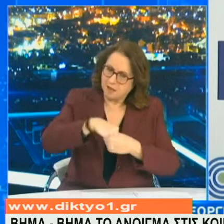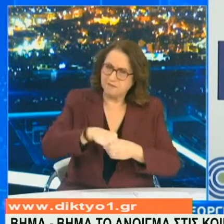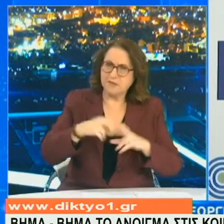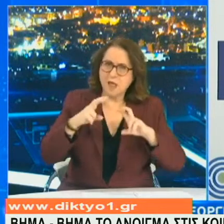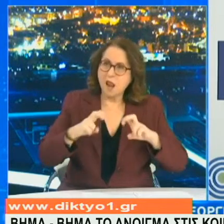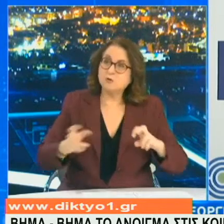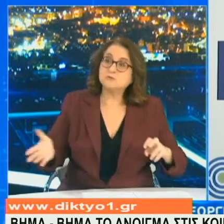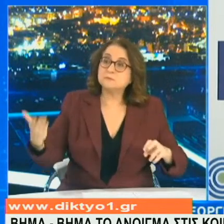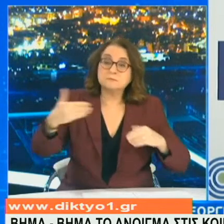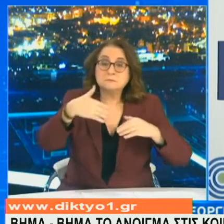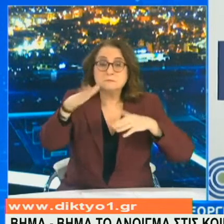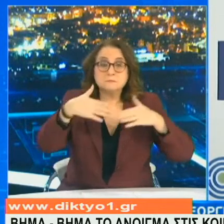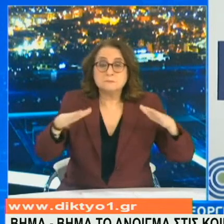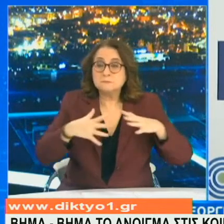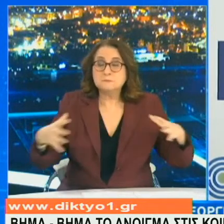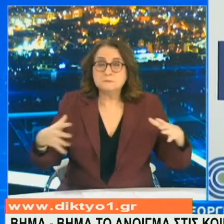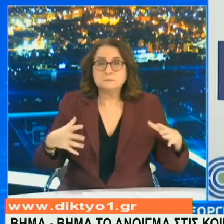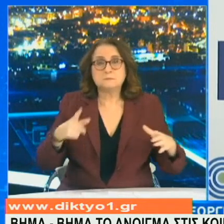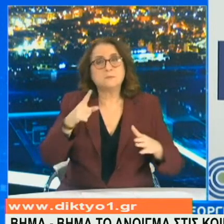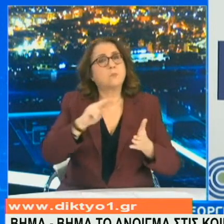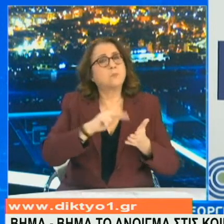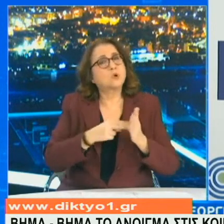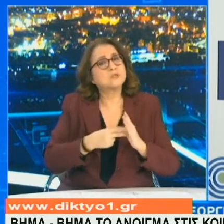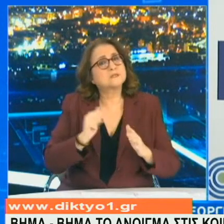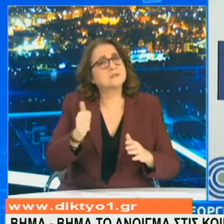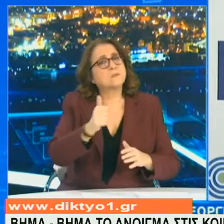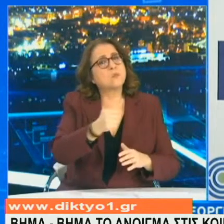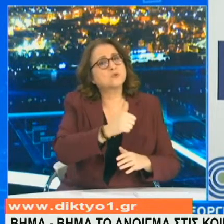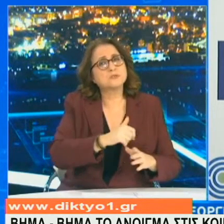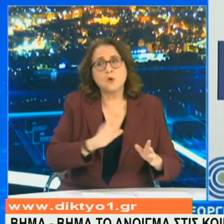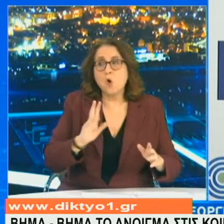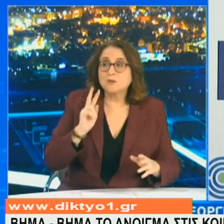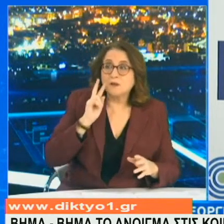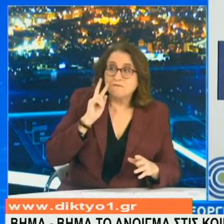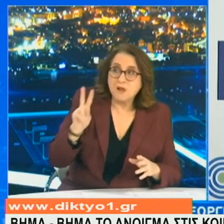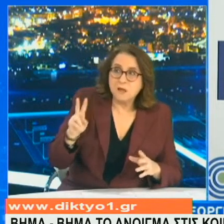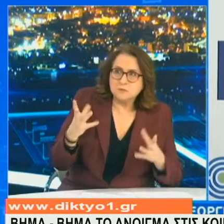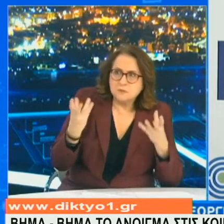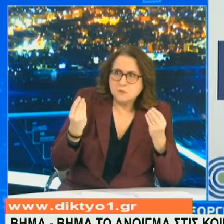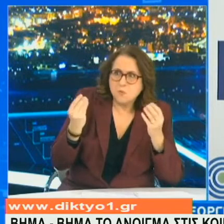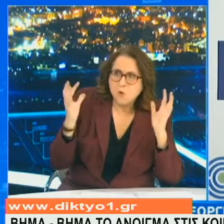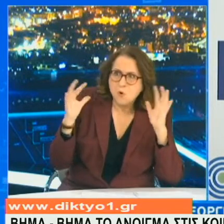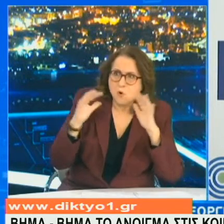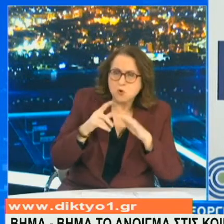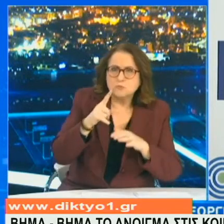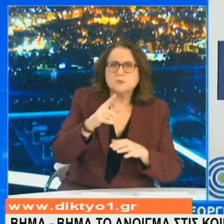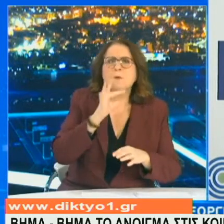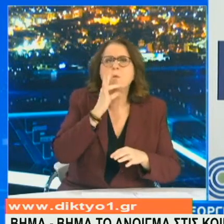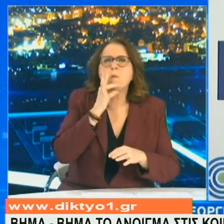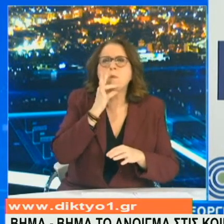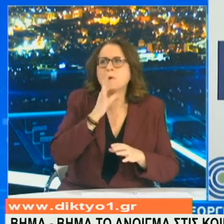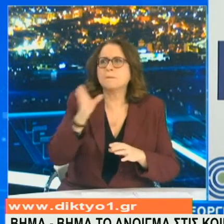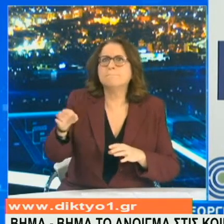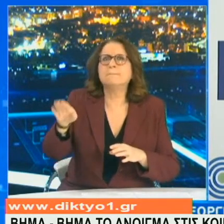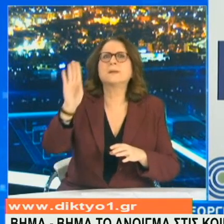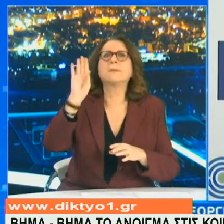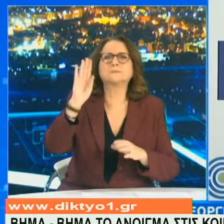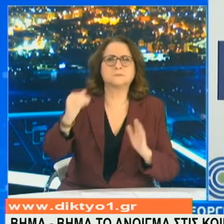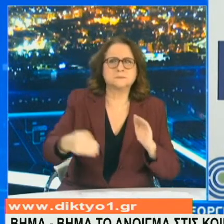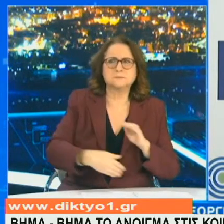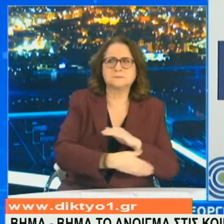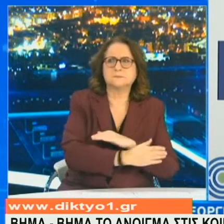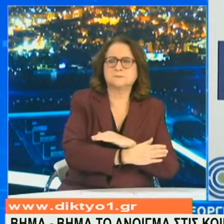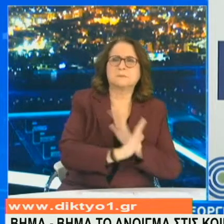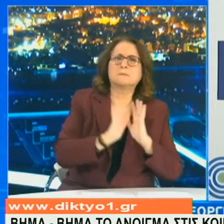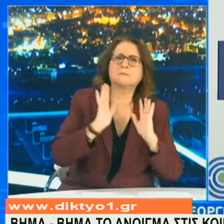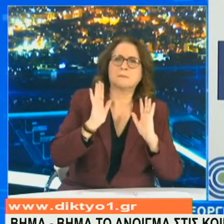του, να πλησιάζει σε χώρους που τυχόν υπάρχουν τέτοιου είδους εικόνες. Είναι απαράδεκτες. Εάν υπάρξουν τέτοιου είδους